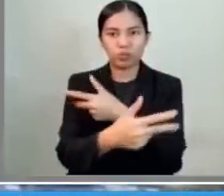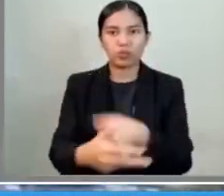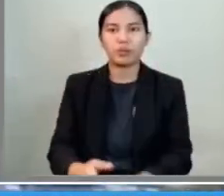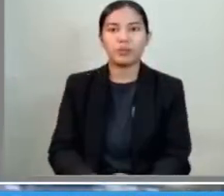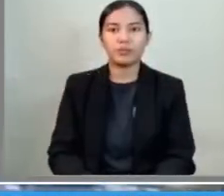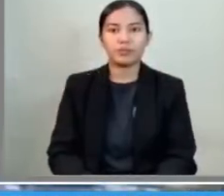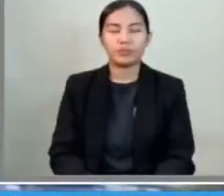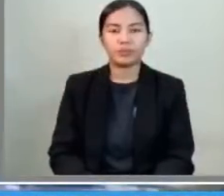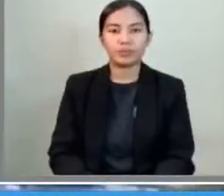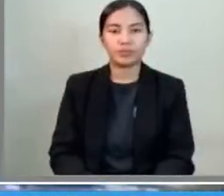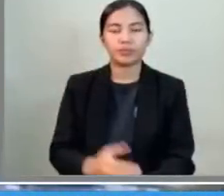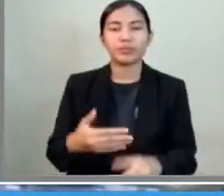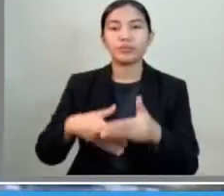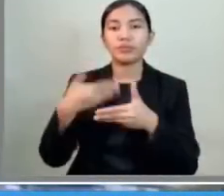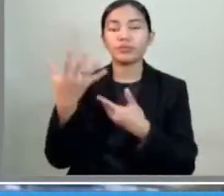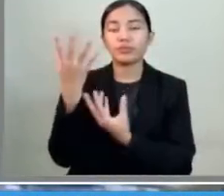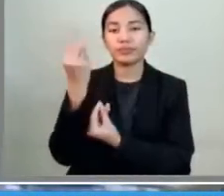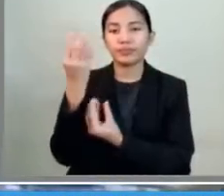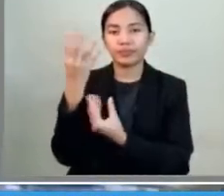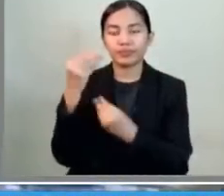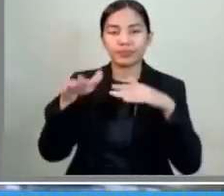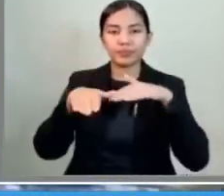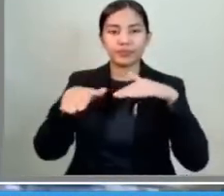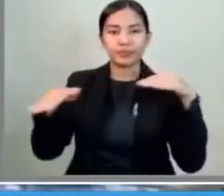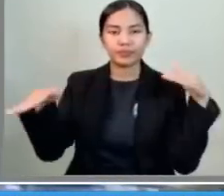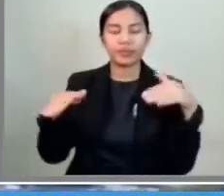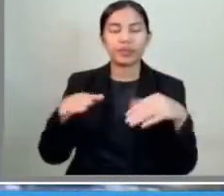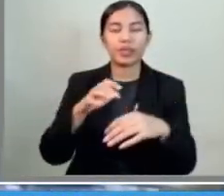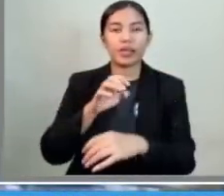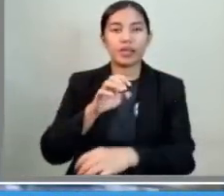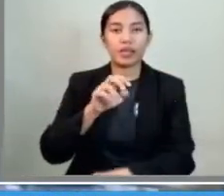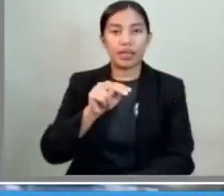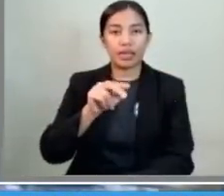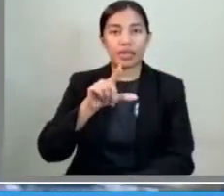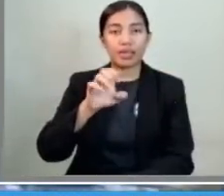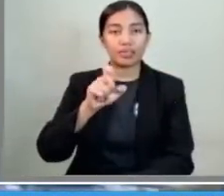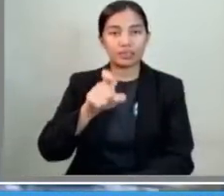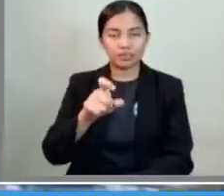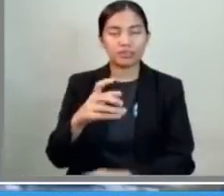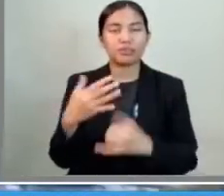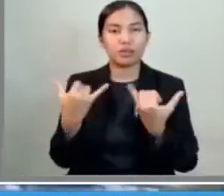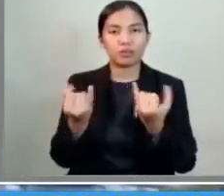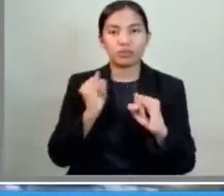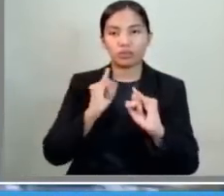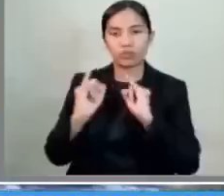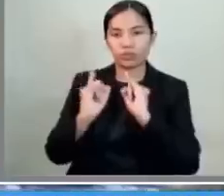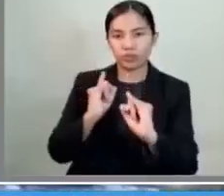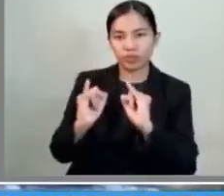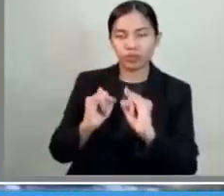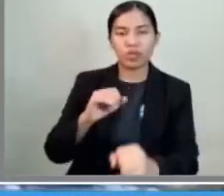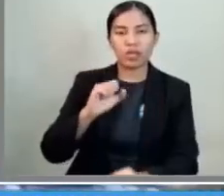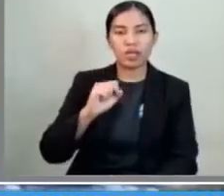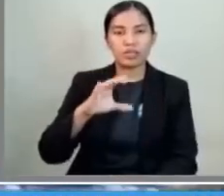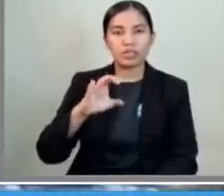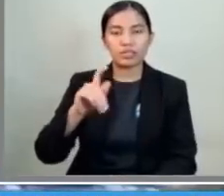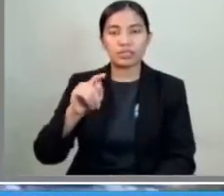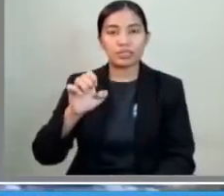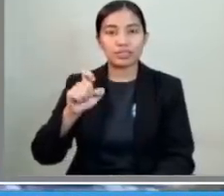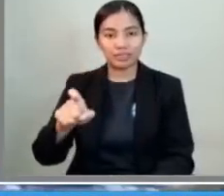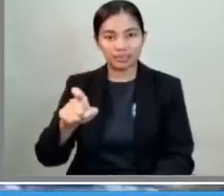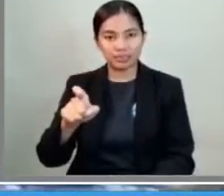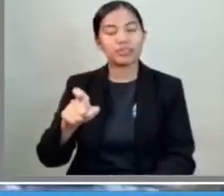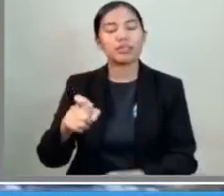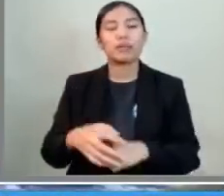Update tayo sa traffic situation sa NLEX dahil sa pagbaha sa lugar. Kausapin natin si NLEX SCTEX Traffic Senior Manager Robin Ignacio. Magandang umaga po sa